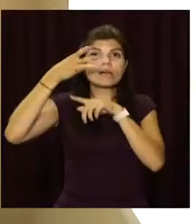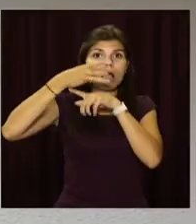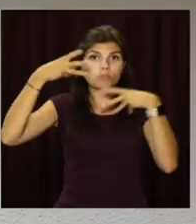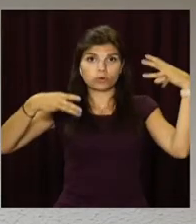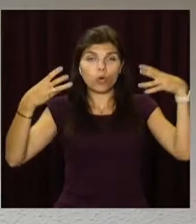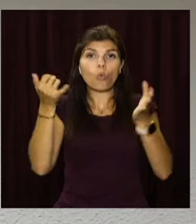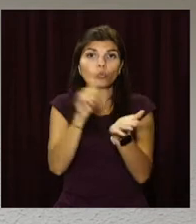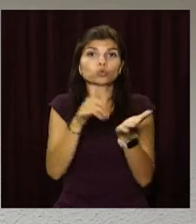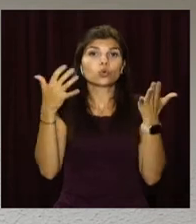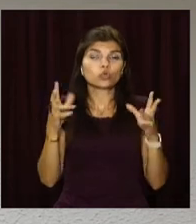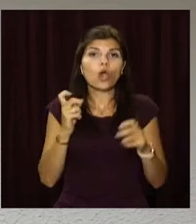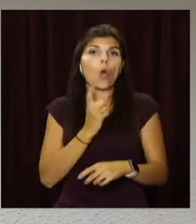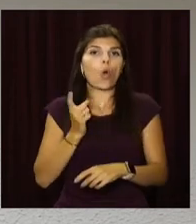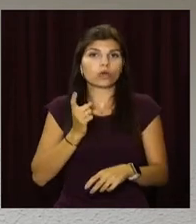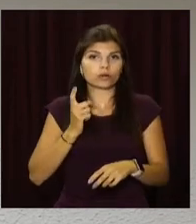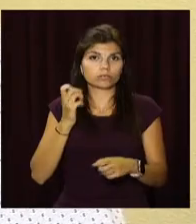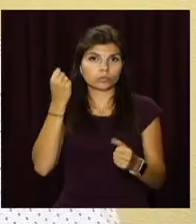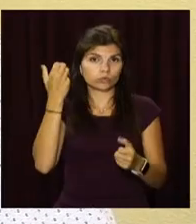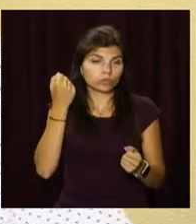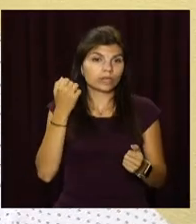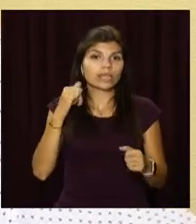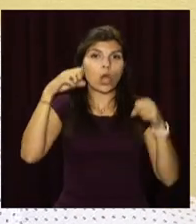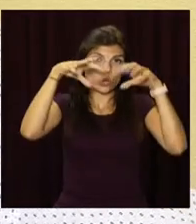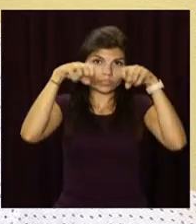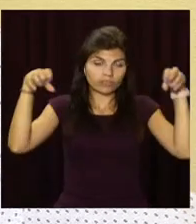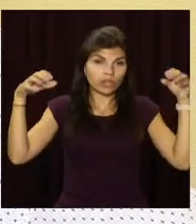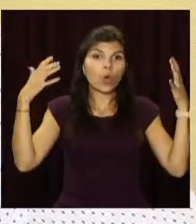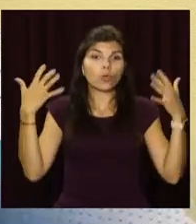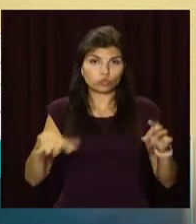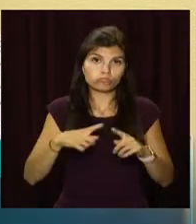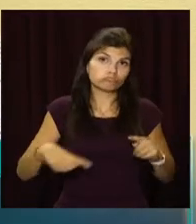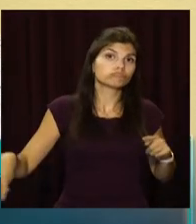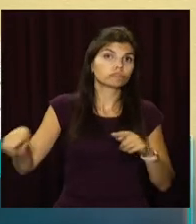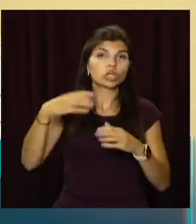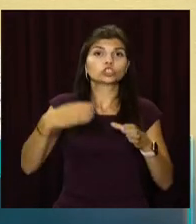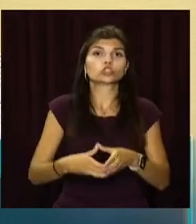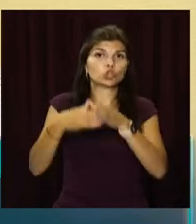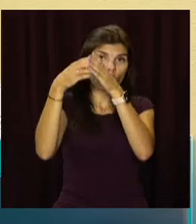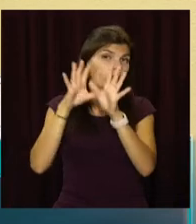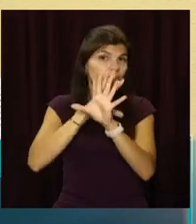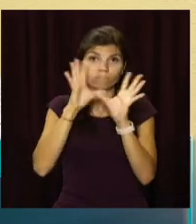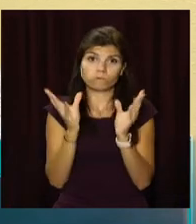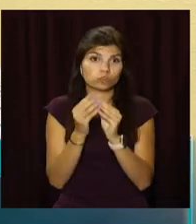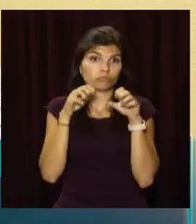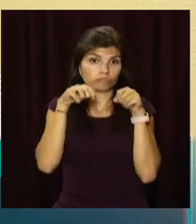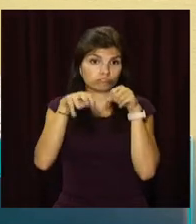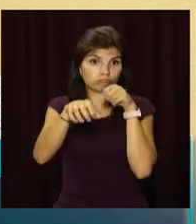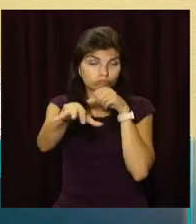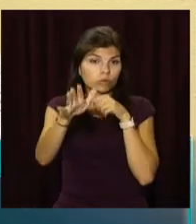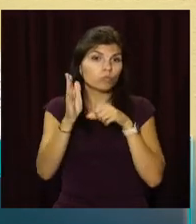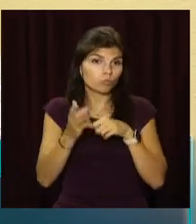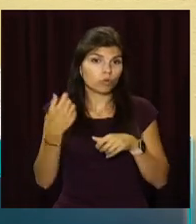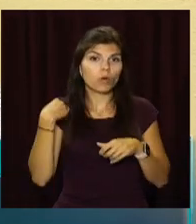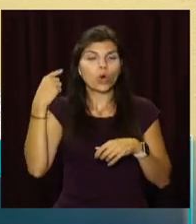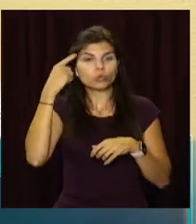камери спостереження, і охорона, і освітлення по периметру, вже поставили стовпи, буде це все освічуватися. Я думаю,